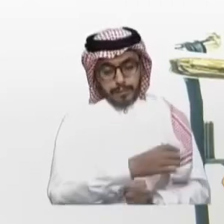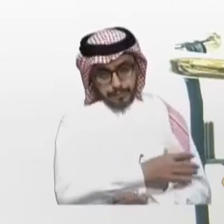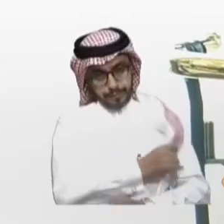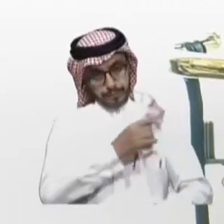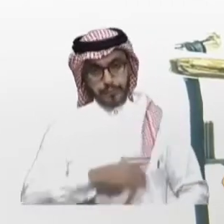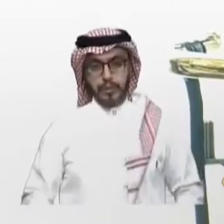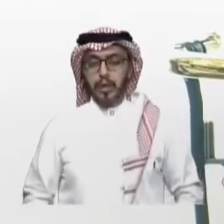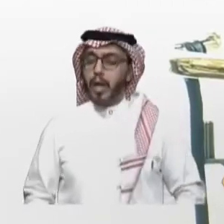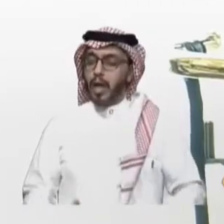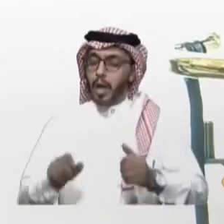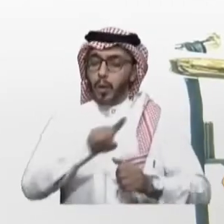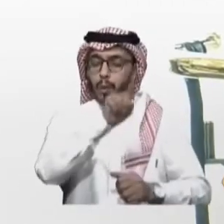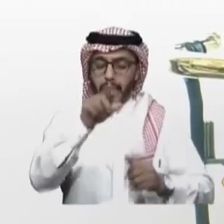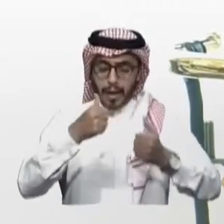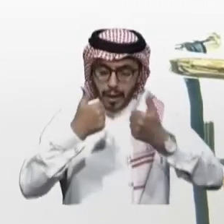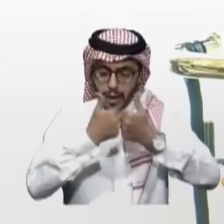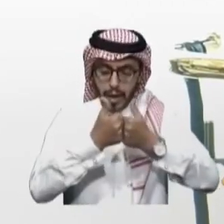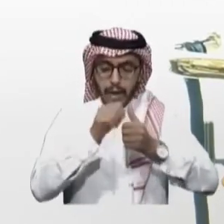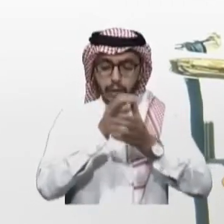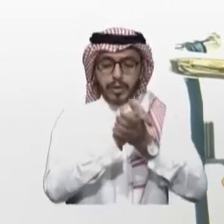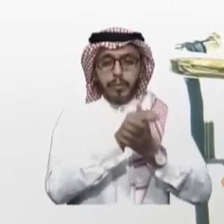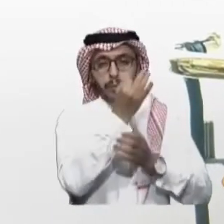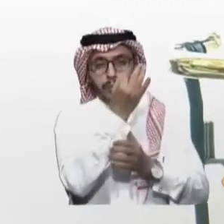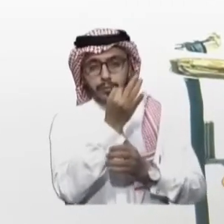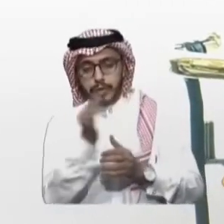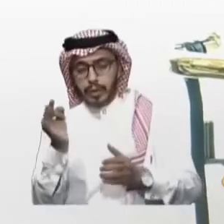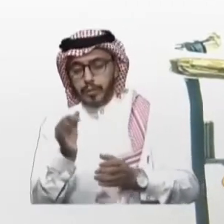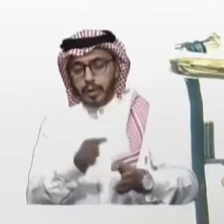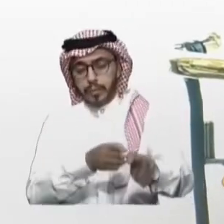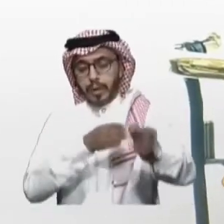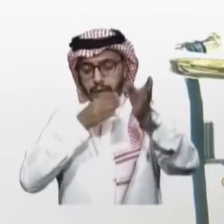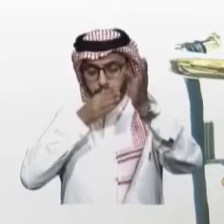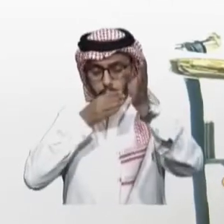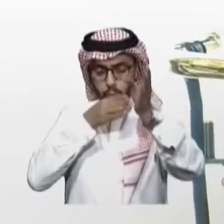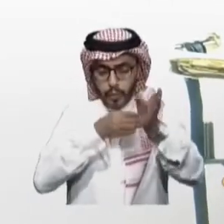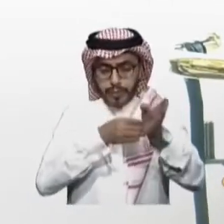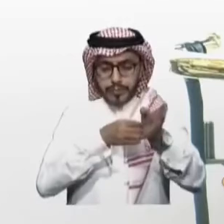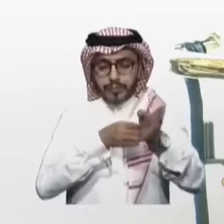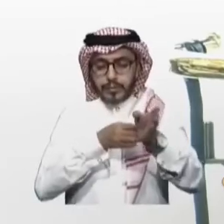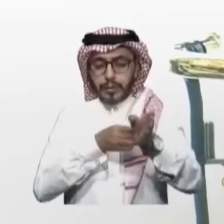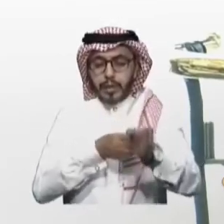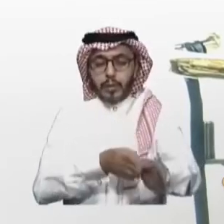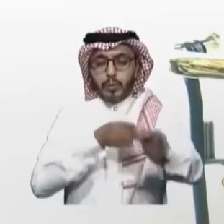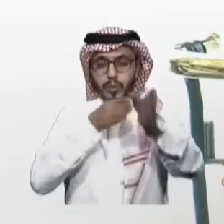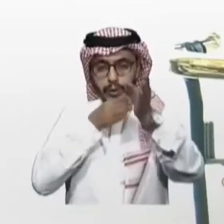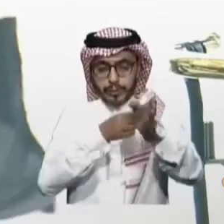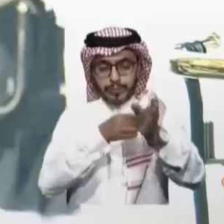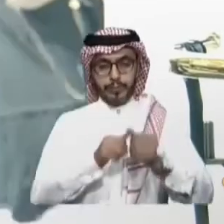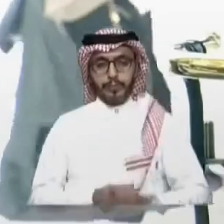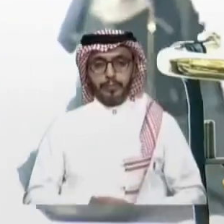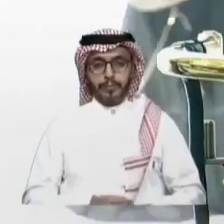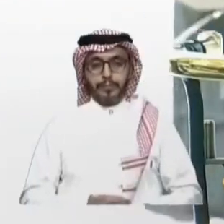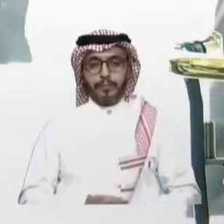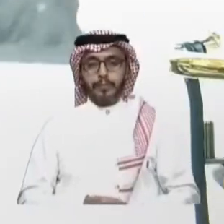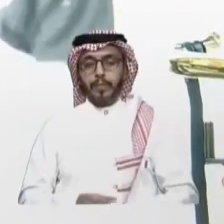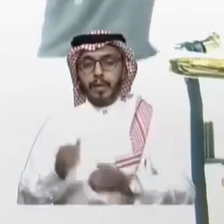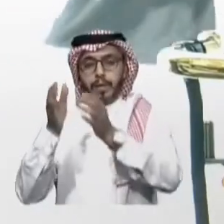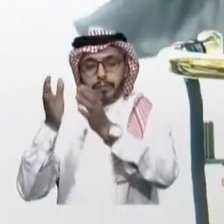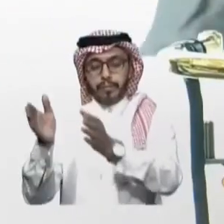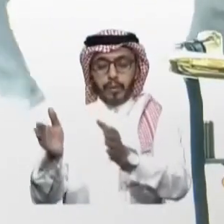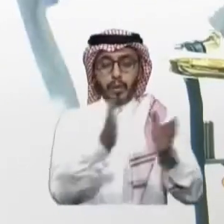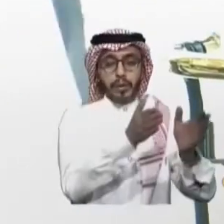محمد وعلى آله وصحبه ومن اقتفى أثره واتبع هداه. أما